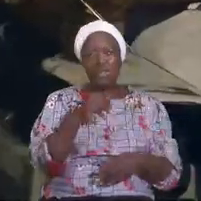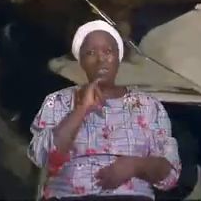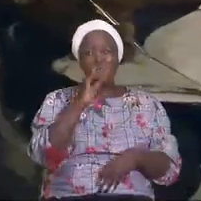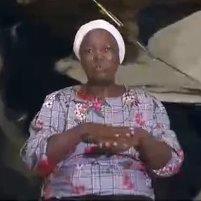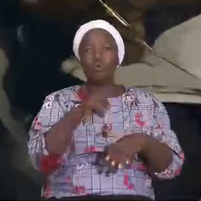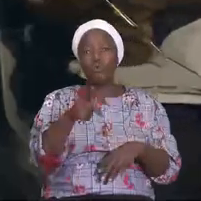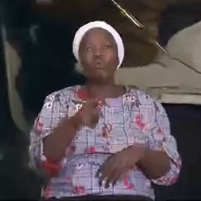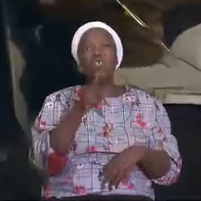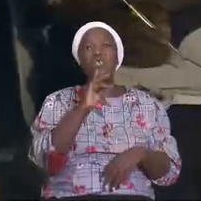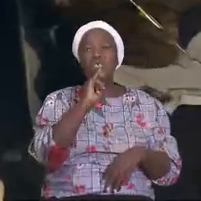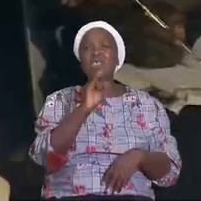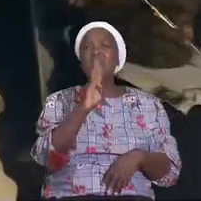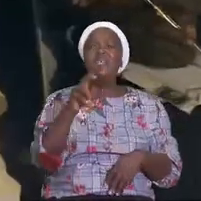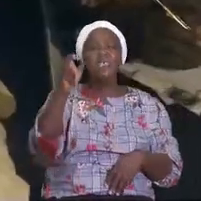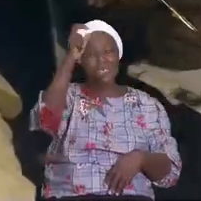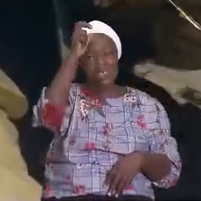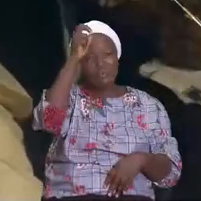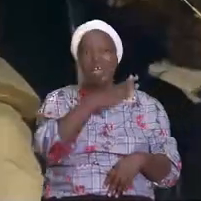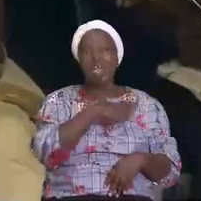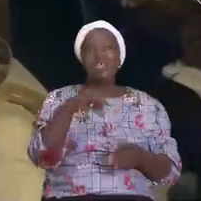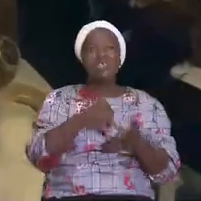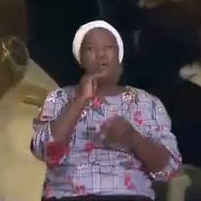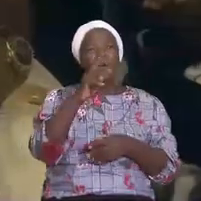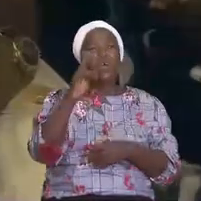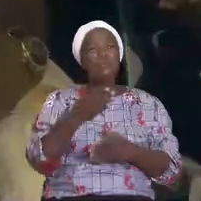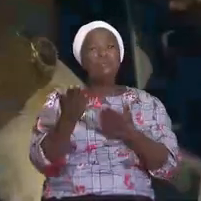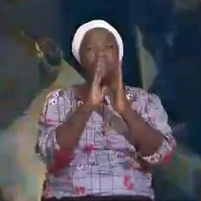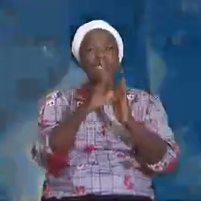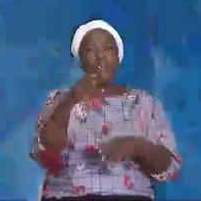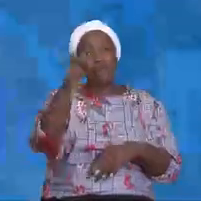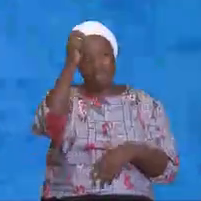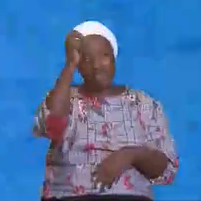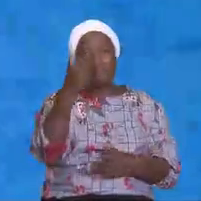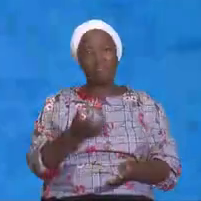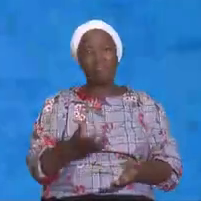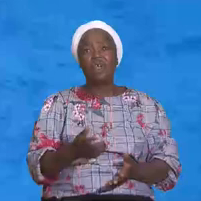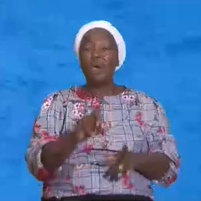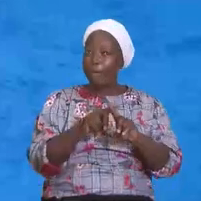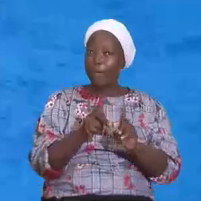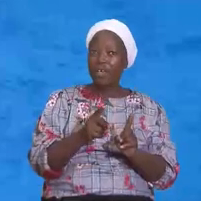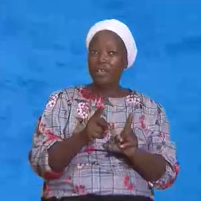Il ne mettra aucun malheur sur toi. Tout ce qui est sur toi est du diable.